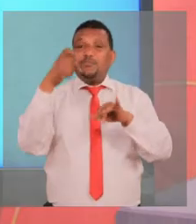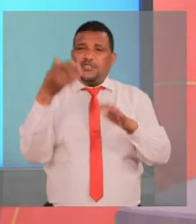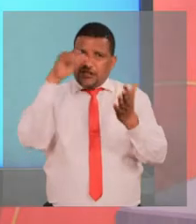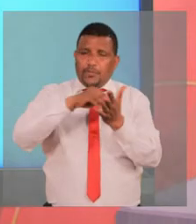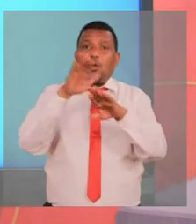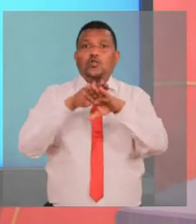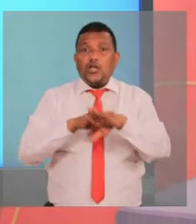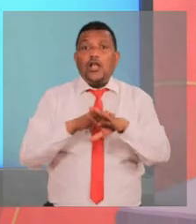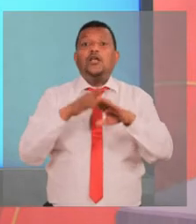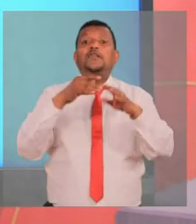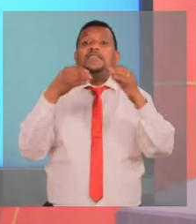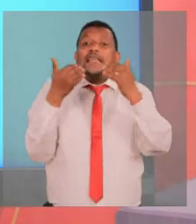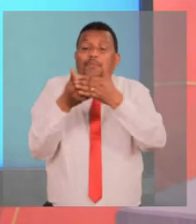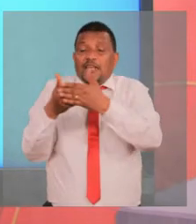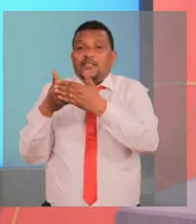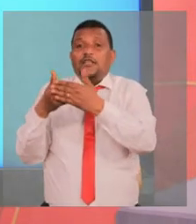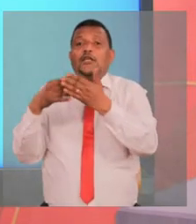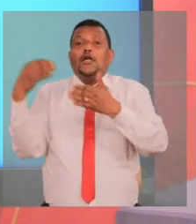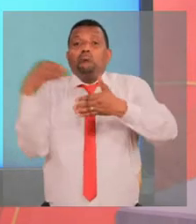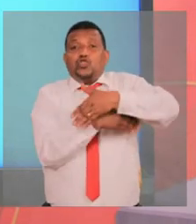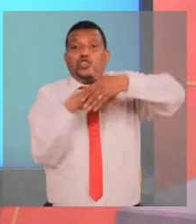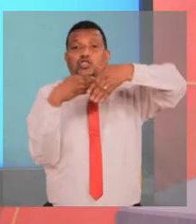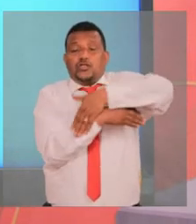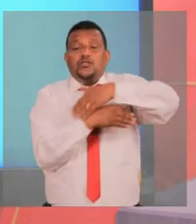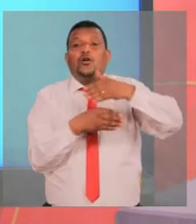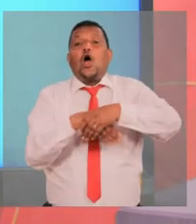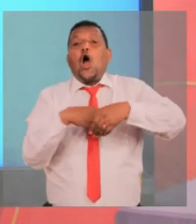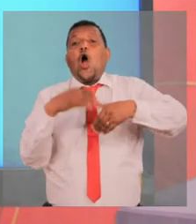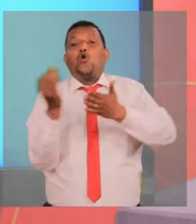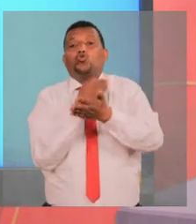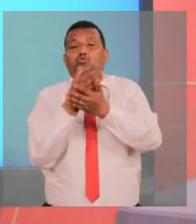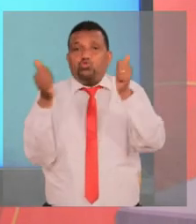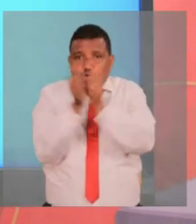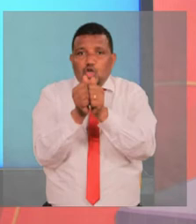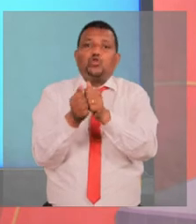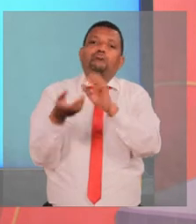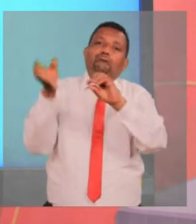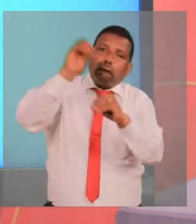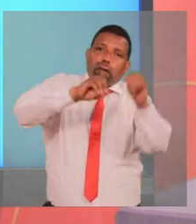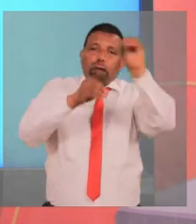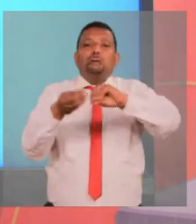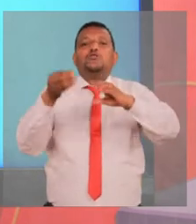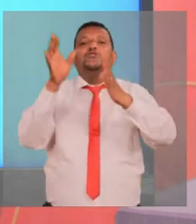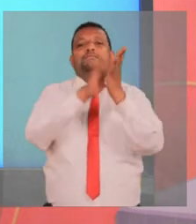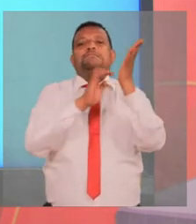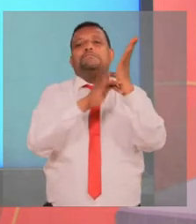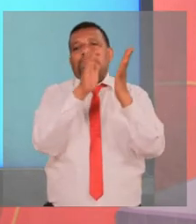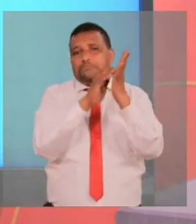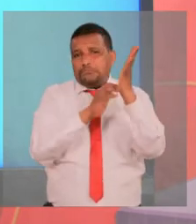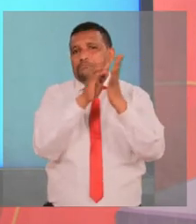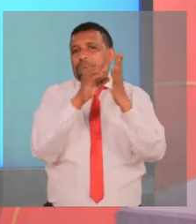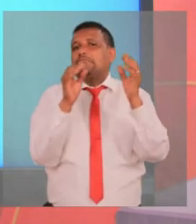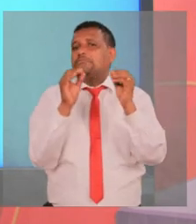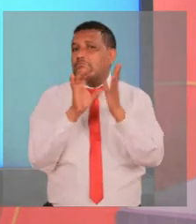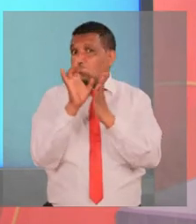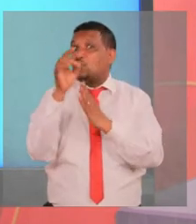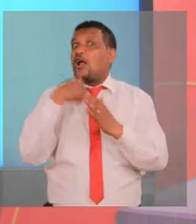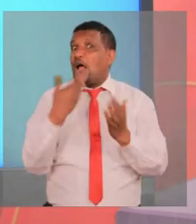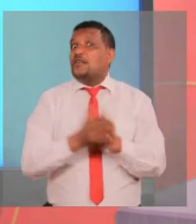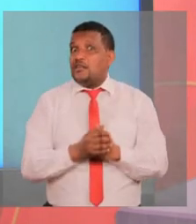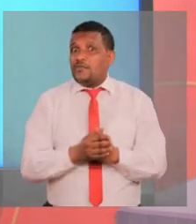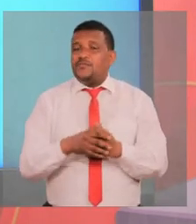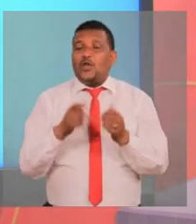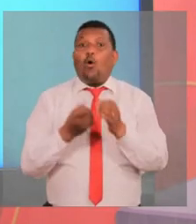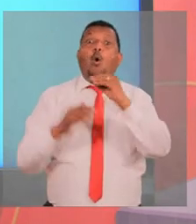400 इंटरमीडिएट इंफोसिस अटेंड दा हद पुट टुगेदर पिंपल काउंटिंग ओं कि एंड